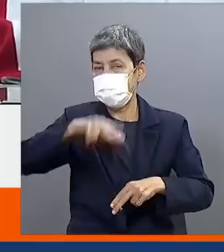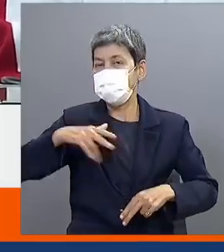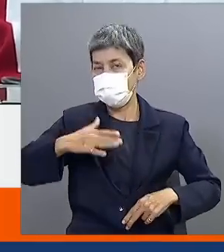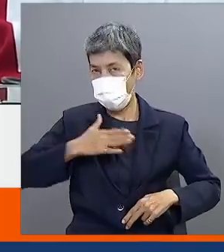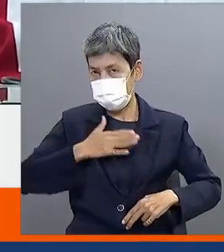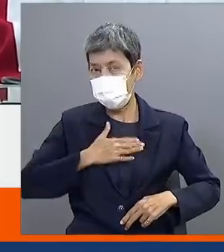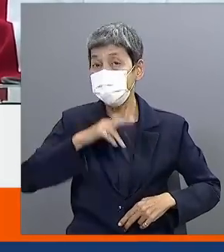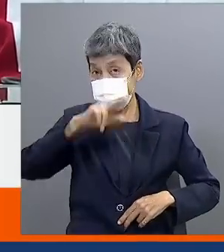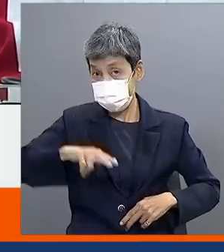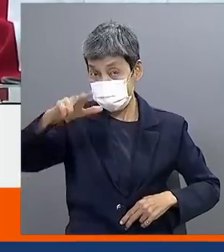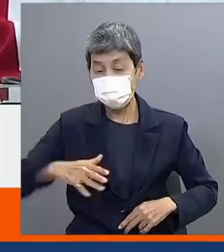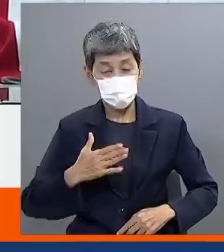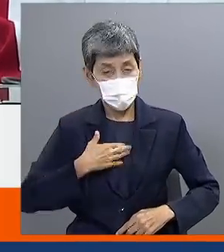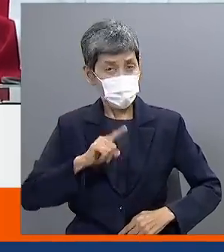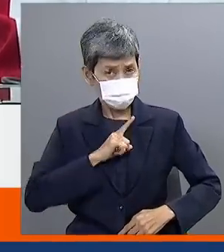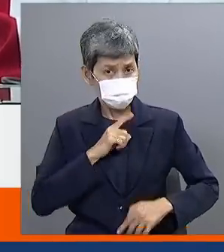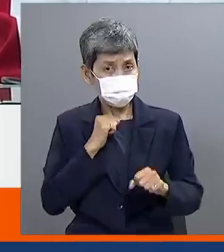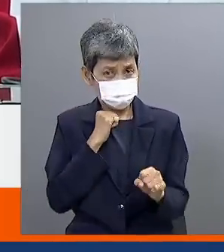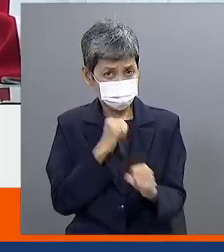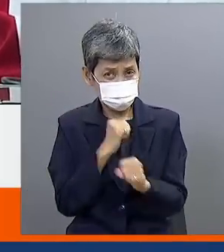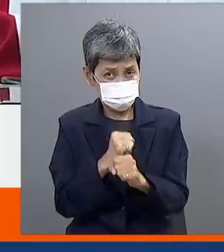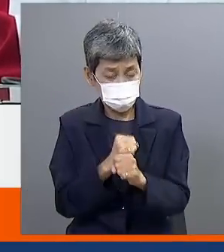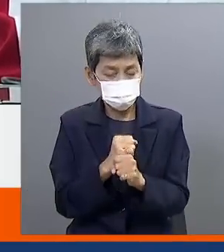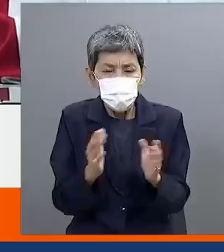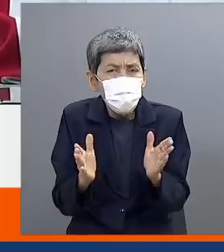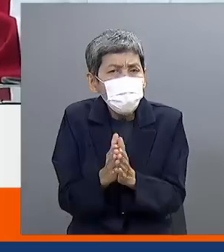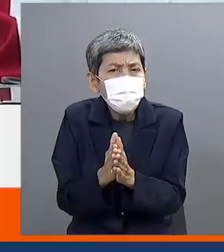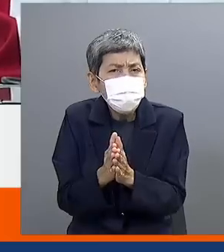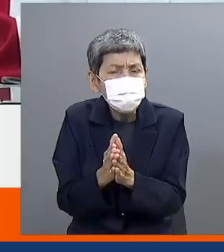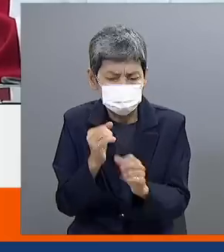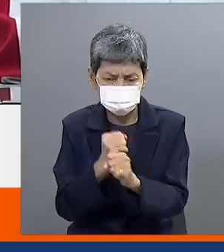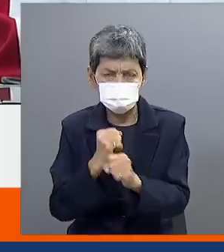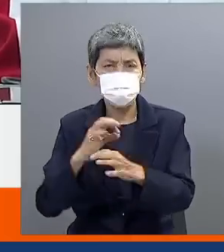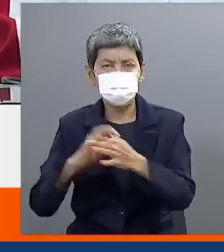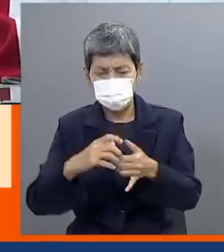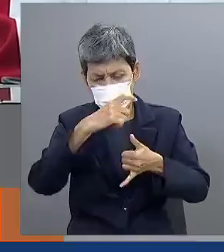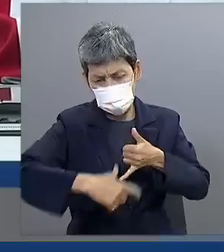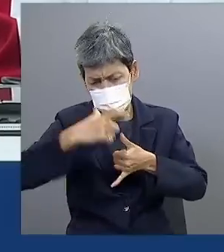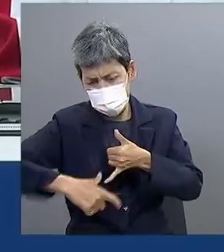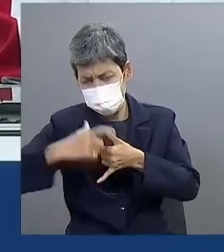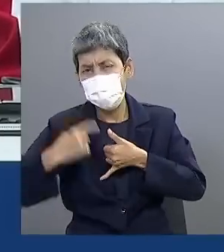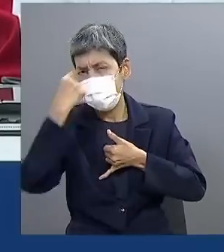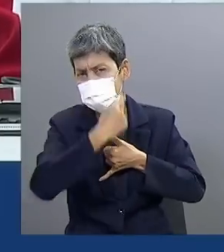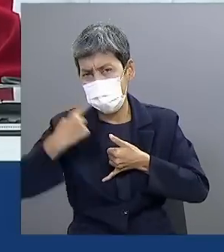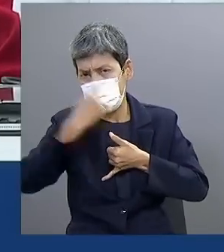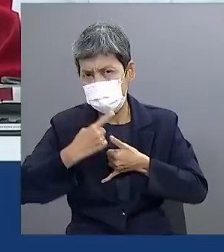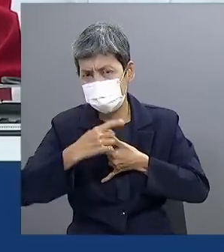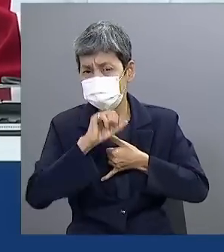ต่ภารกิจที่เราต้องทำควบคู่ขนานไปกับการเปิดตัวผู้สมัครก็คือทำอย่างไ